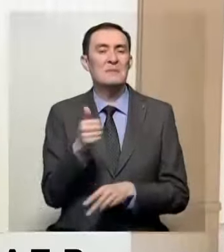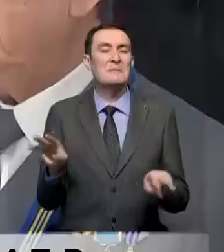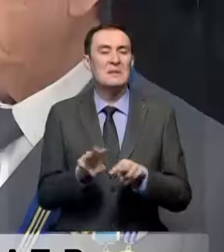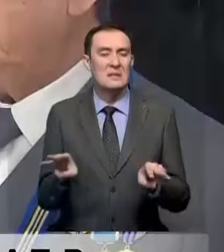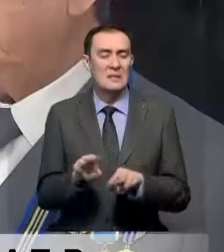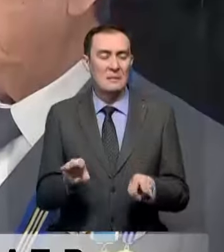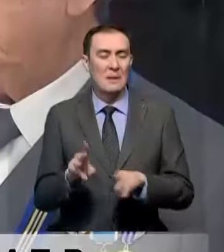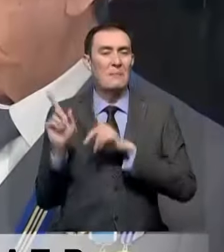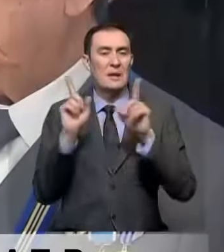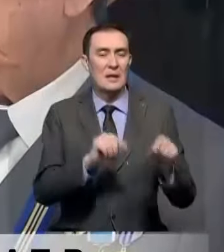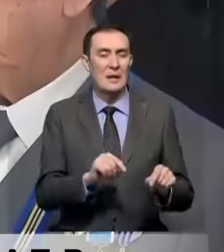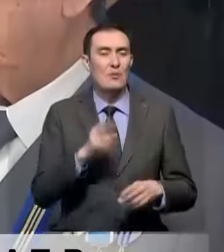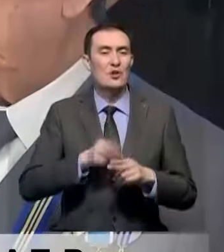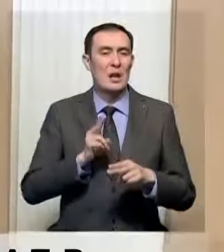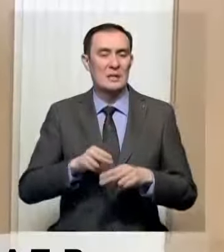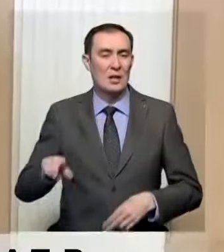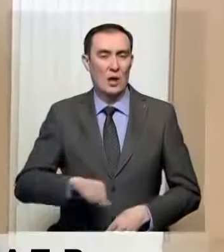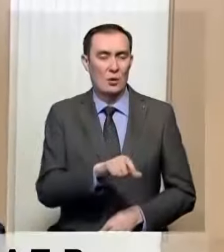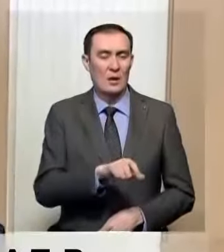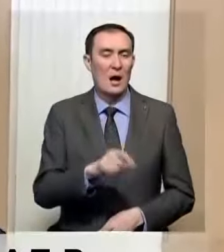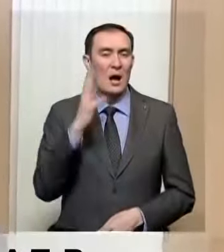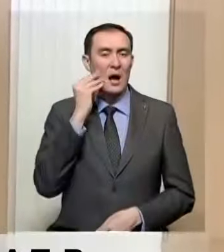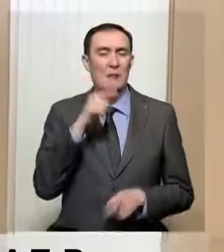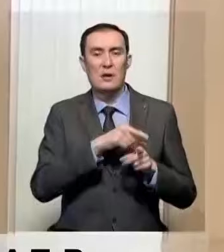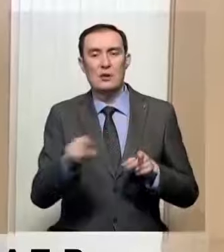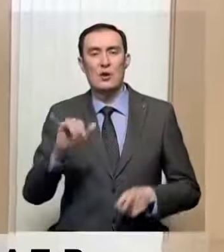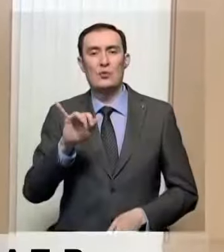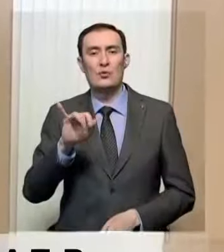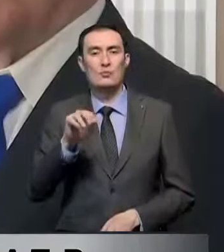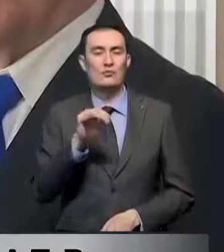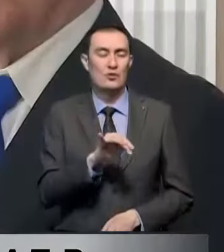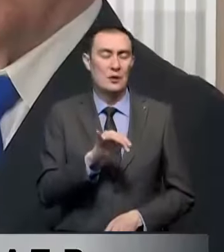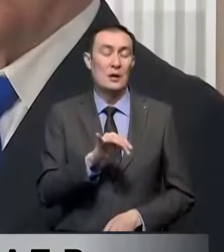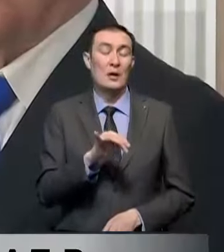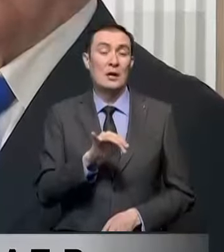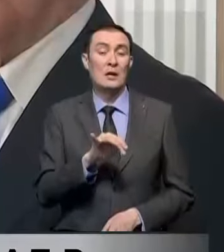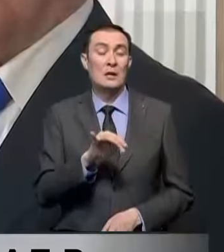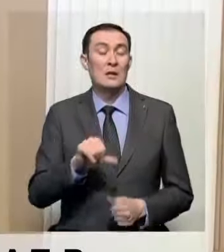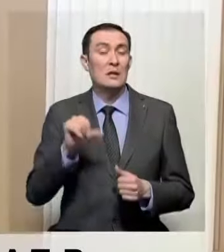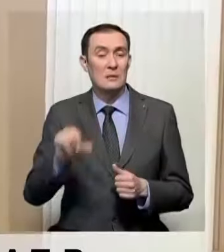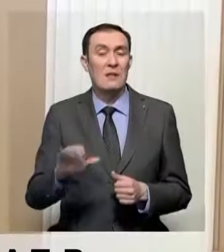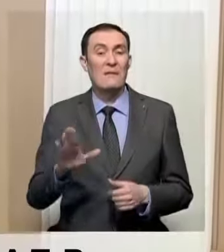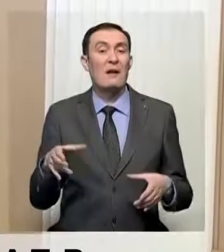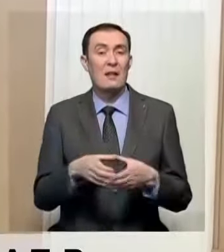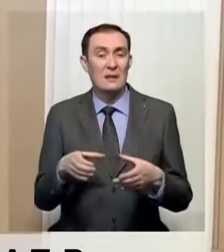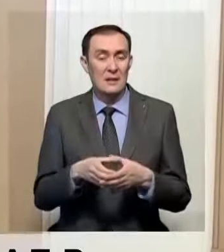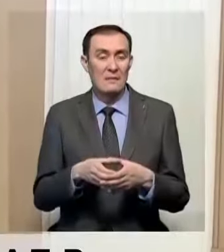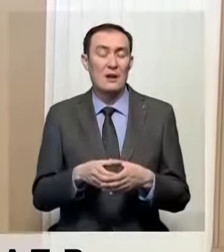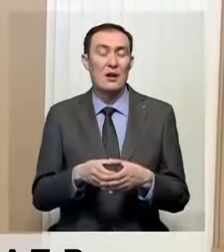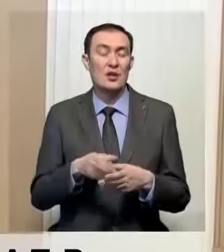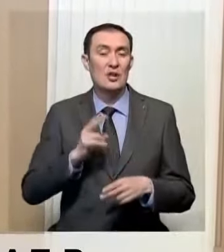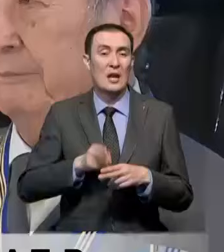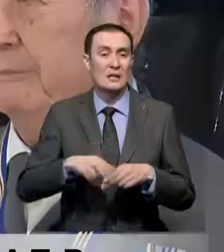тогдашним поехали по железной дороге Алматы-Урумчи, открывали Аксенков. Именно в коллективе железнодорожников